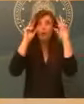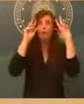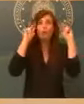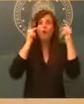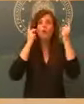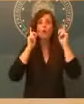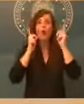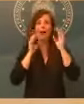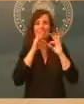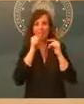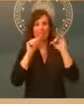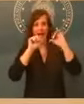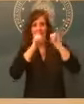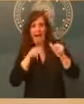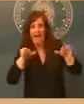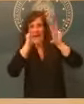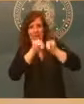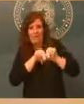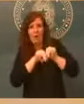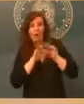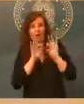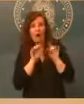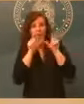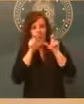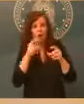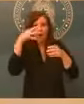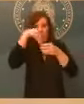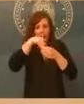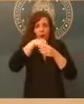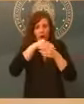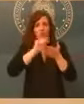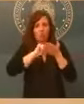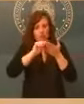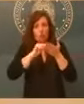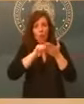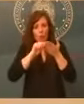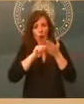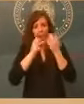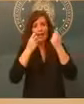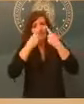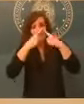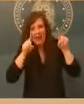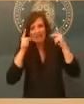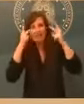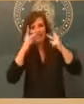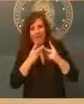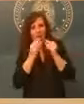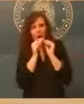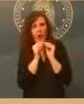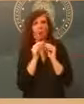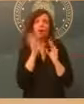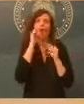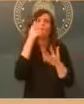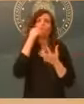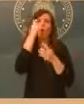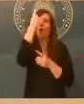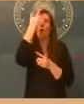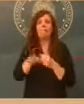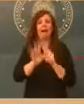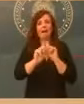strutturale che sia sistematica quindi fondi che non siano una tantum ma che diventino